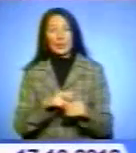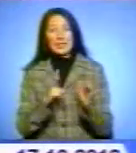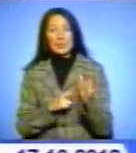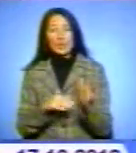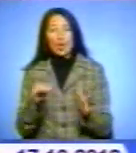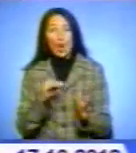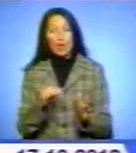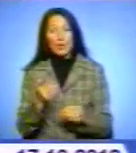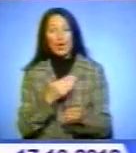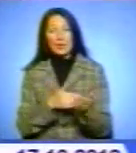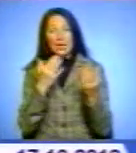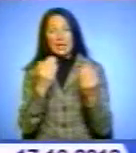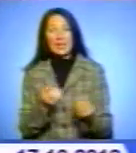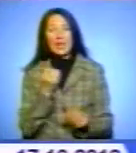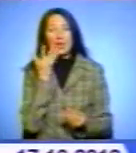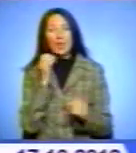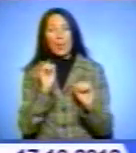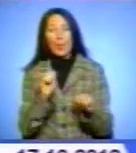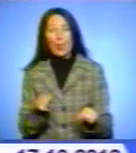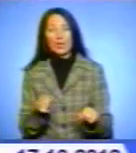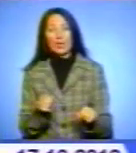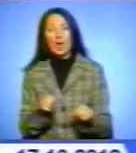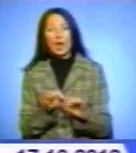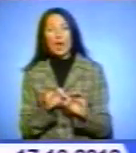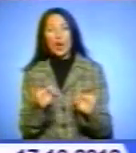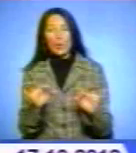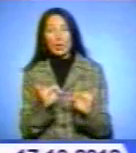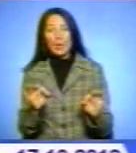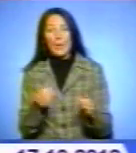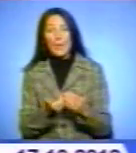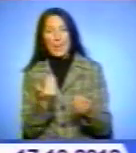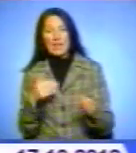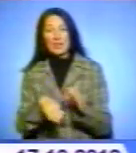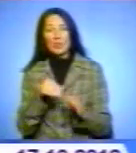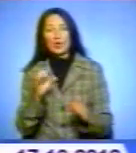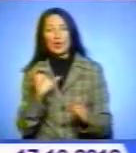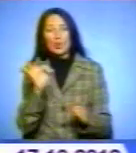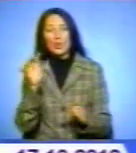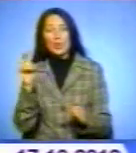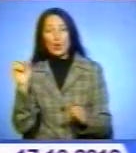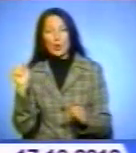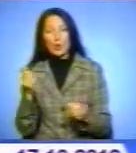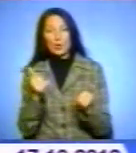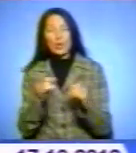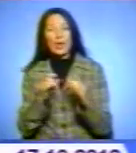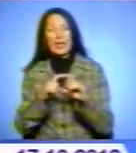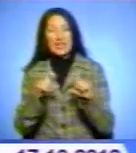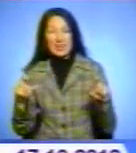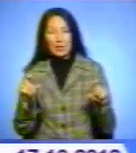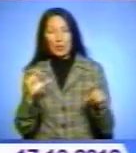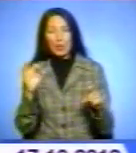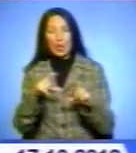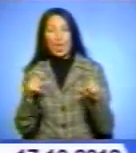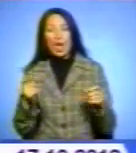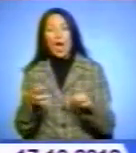17 жовтня – останній день, коли можна оприлюднювати передвиборчу соціологію. Сьогодні провідні соціологічні інститути країни оголосять